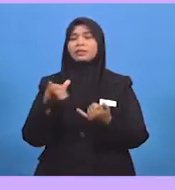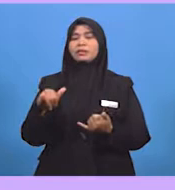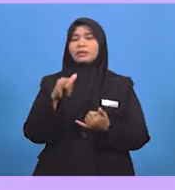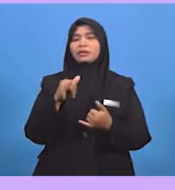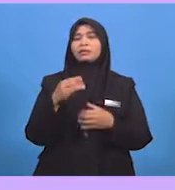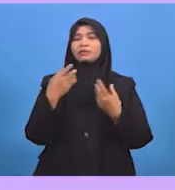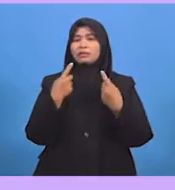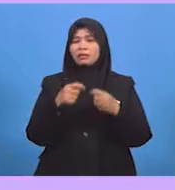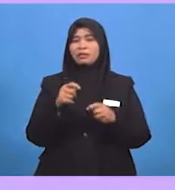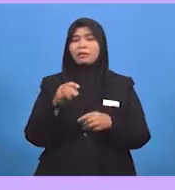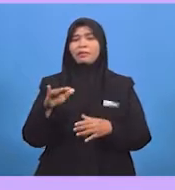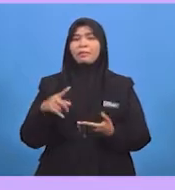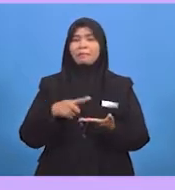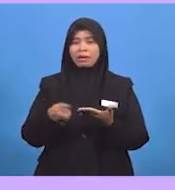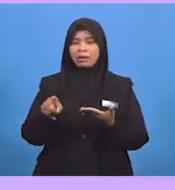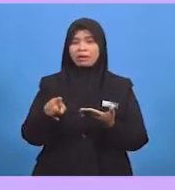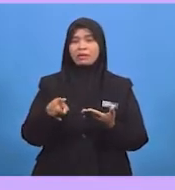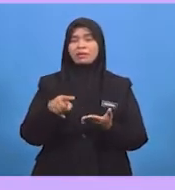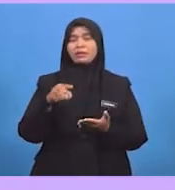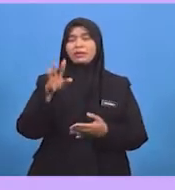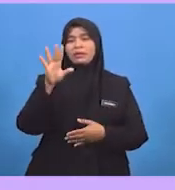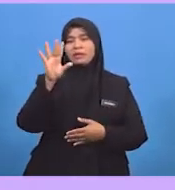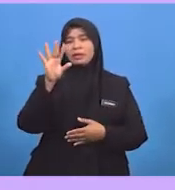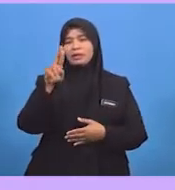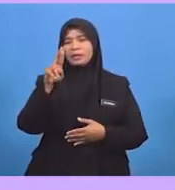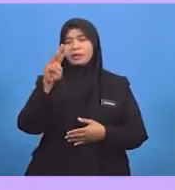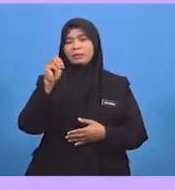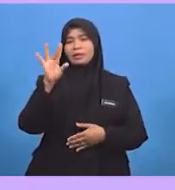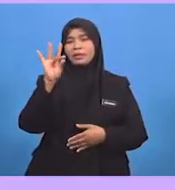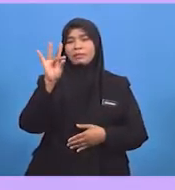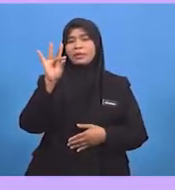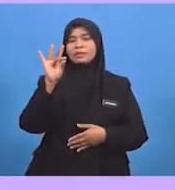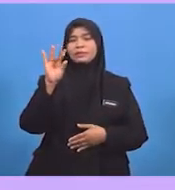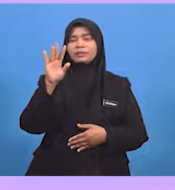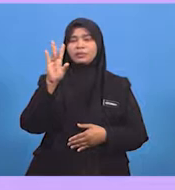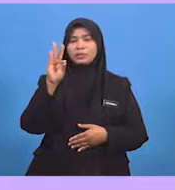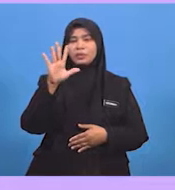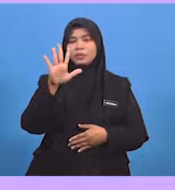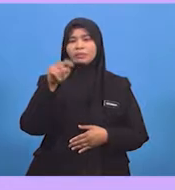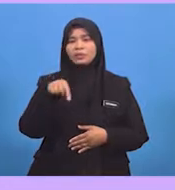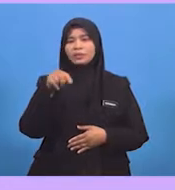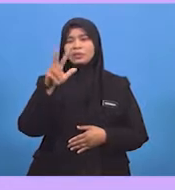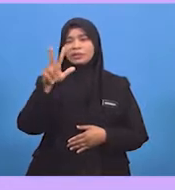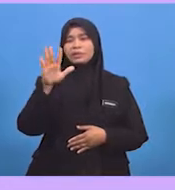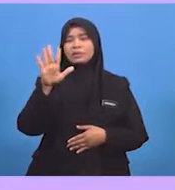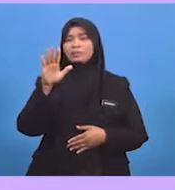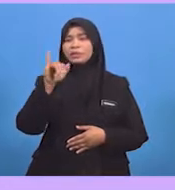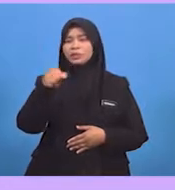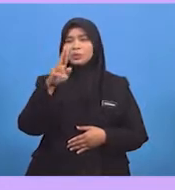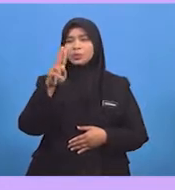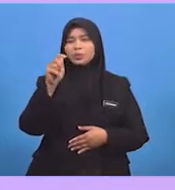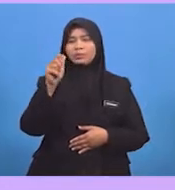RM 875.35 juta kepada Amerika Syarikat berapakah nilai pesawat